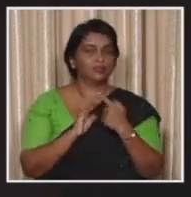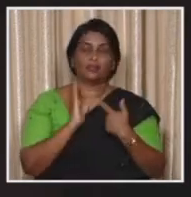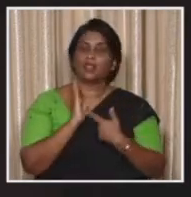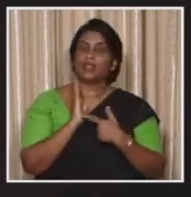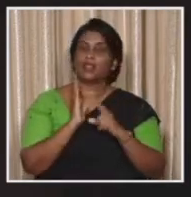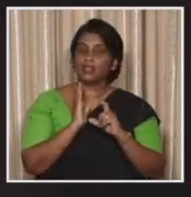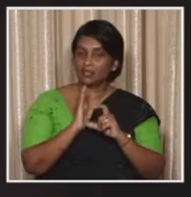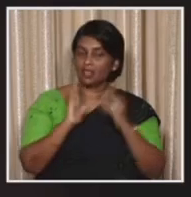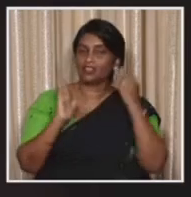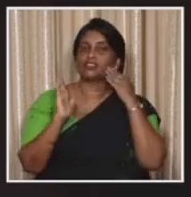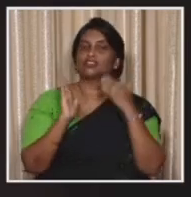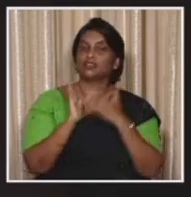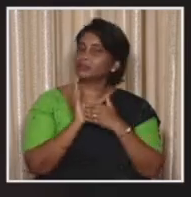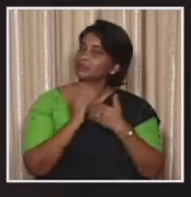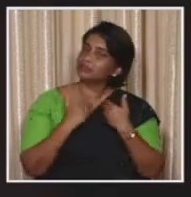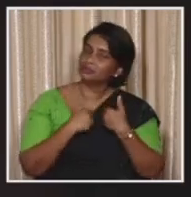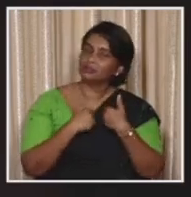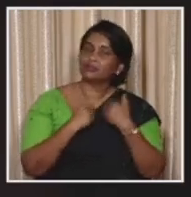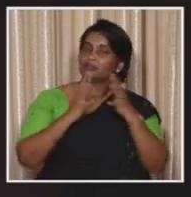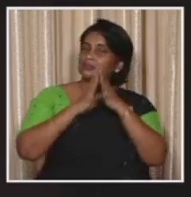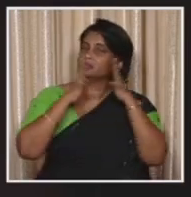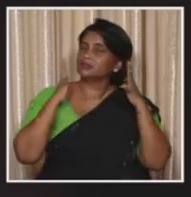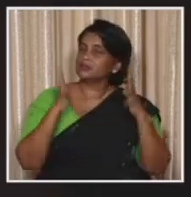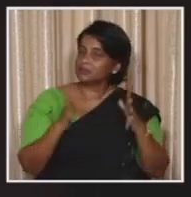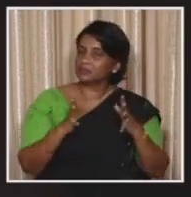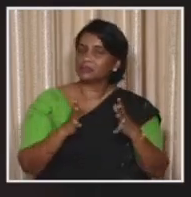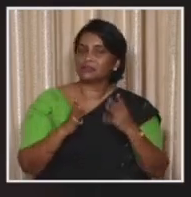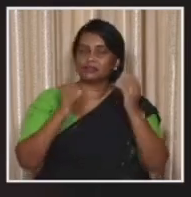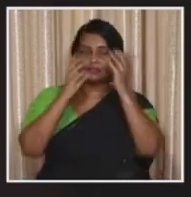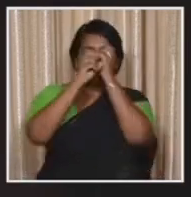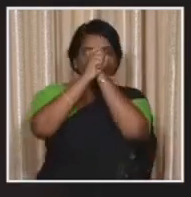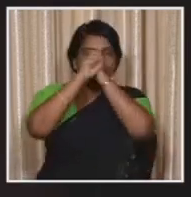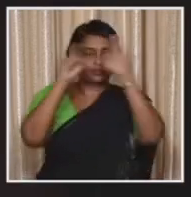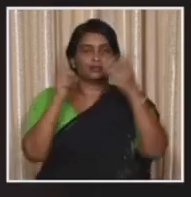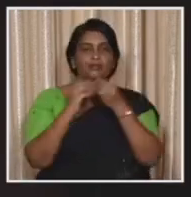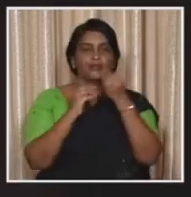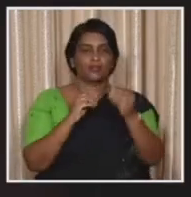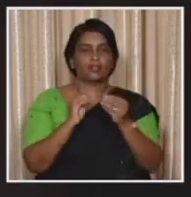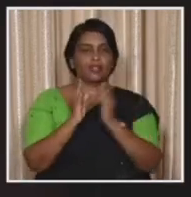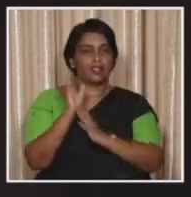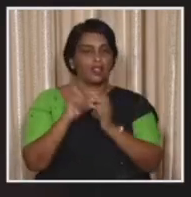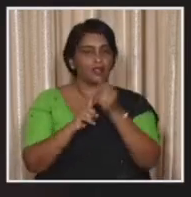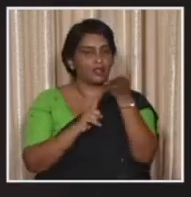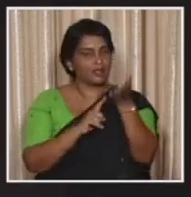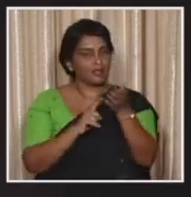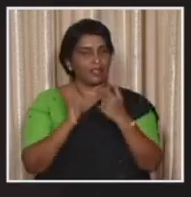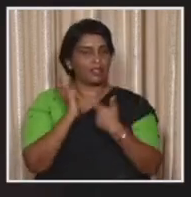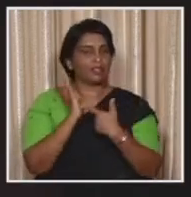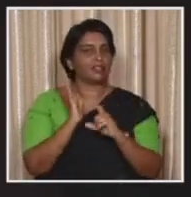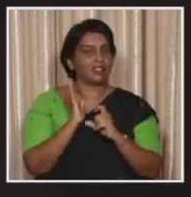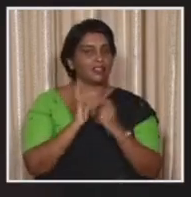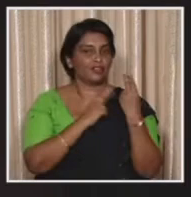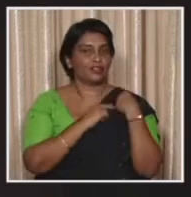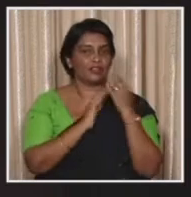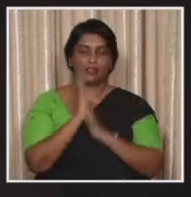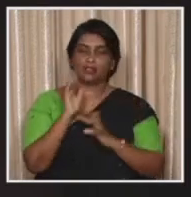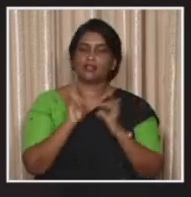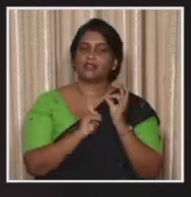තාක්ෂණයේ සම්බන්ධව අපිට ලොකු චිත්‍රයක් මැව්වා. අපේ ඇමතුමා ඉන්නවා තාක්ෂණ බාර